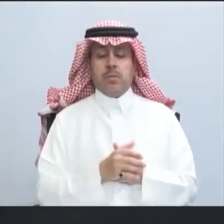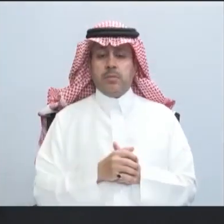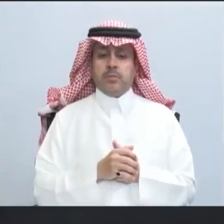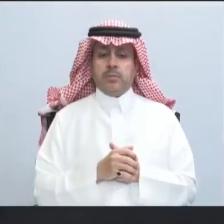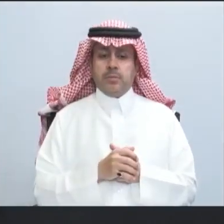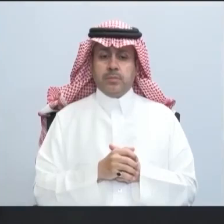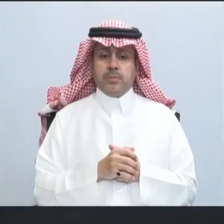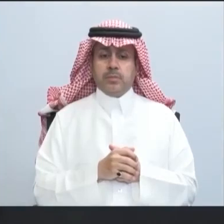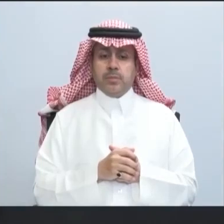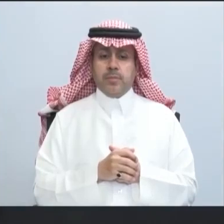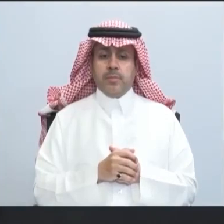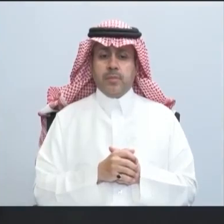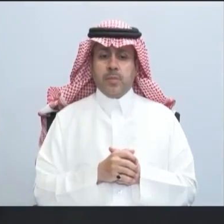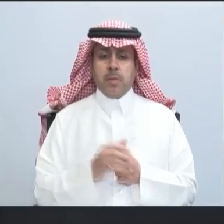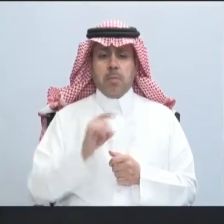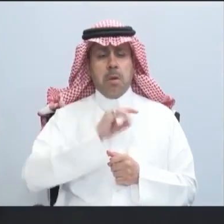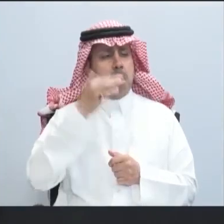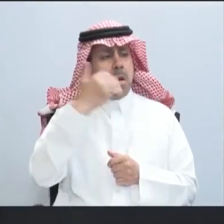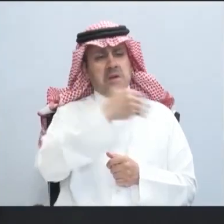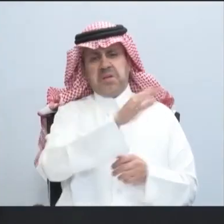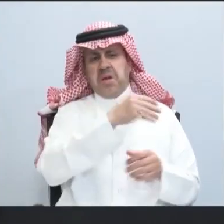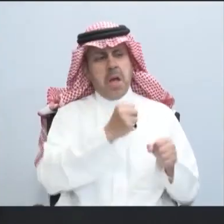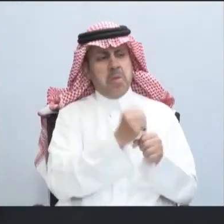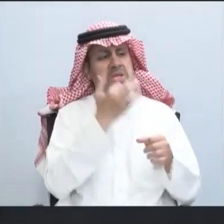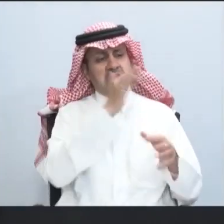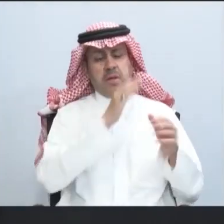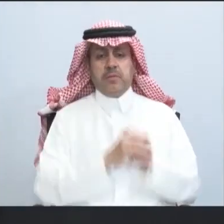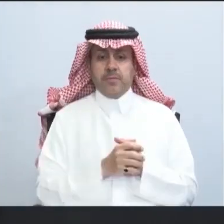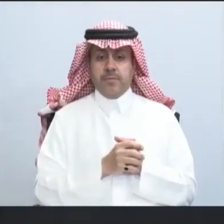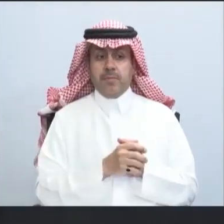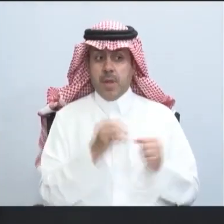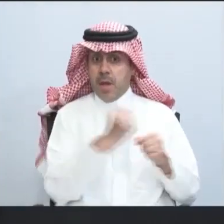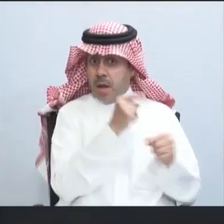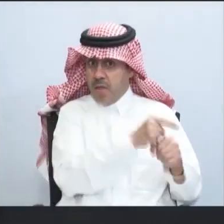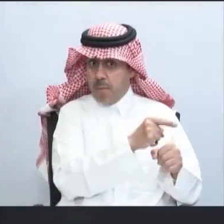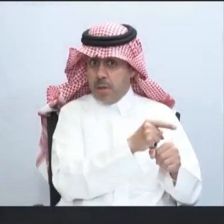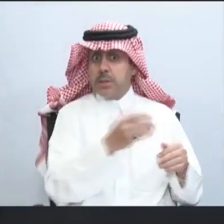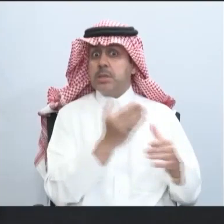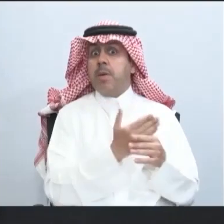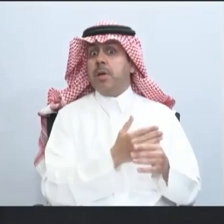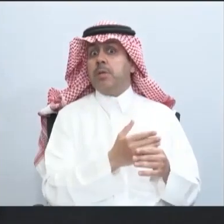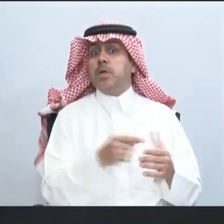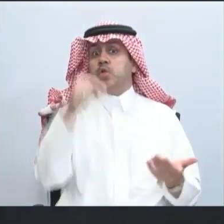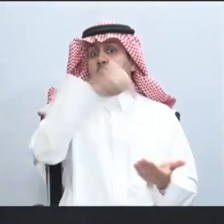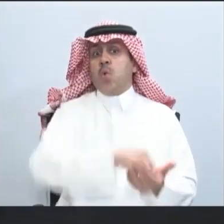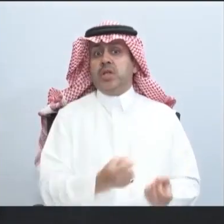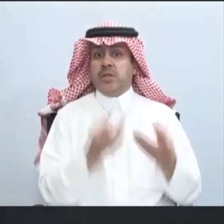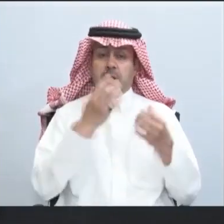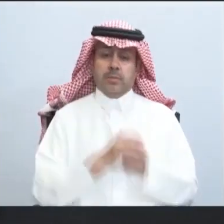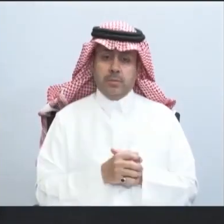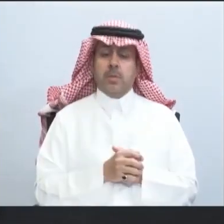بسيط ربما لا نلقي له بالا لكن هذا الامر سبب من اسباب دخول الجنه